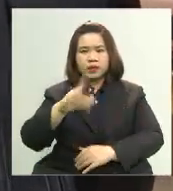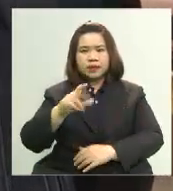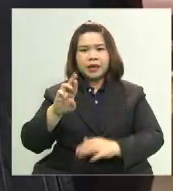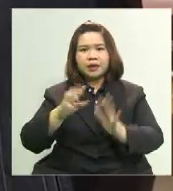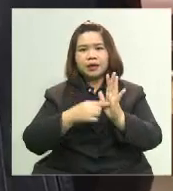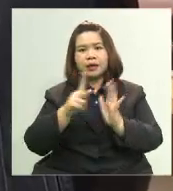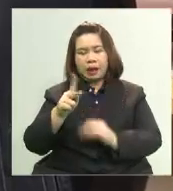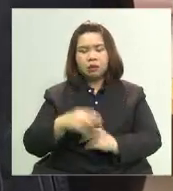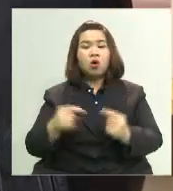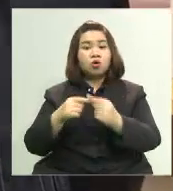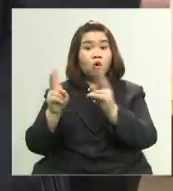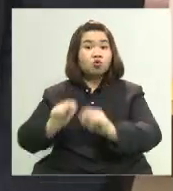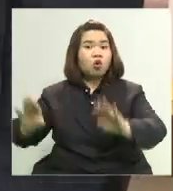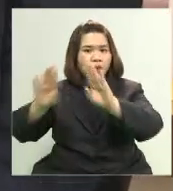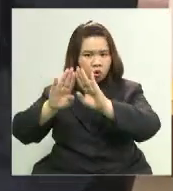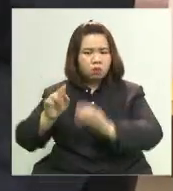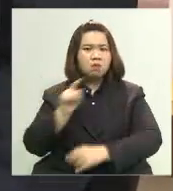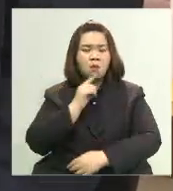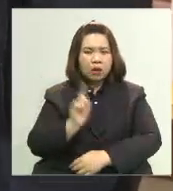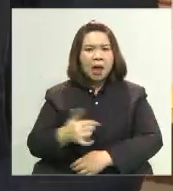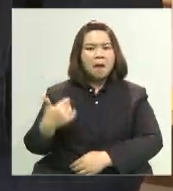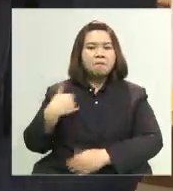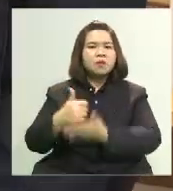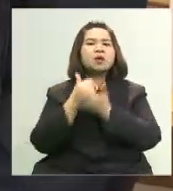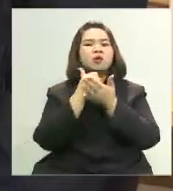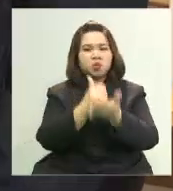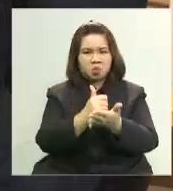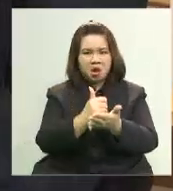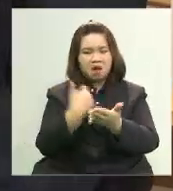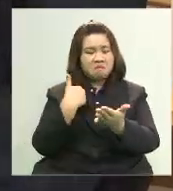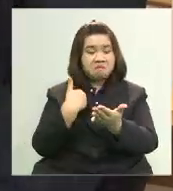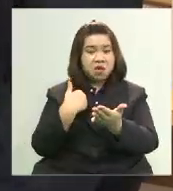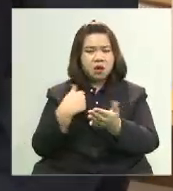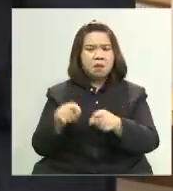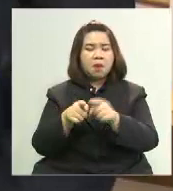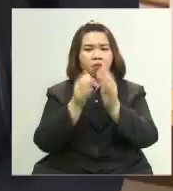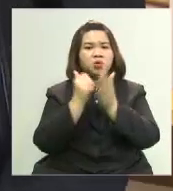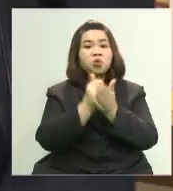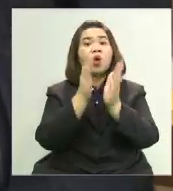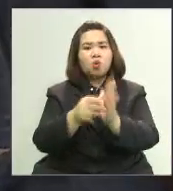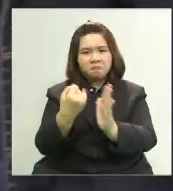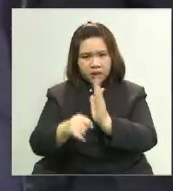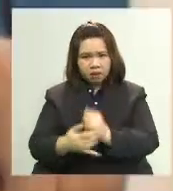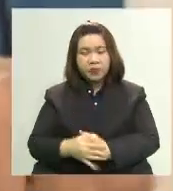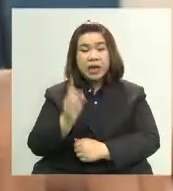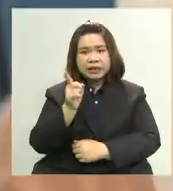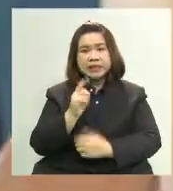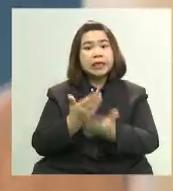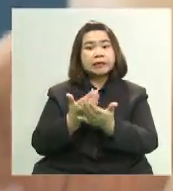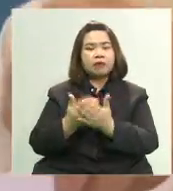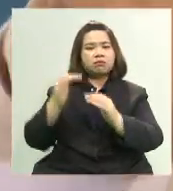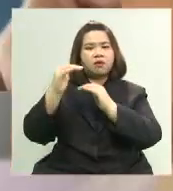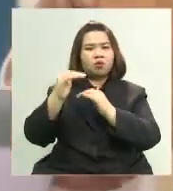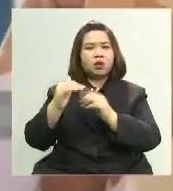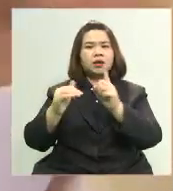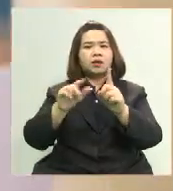ครบาลธรรมศาลาจากกรณีที่ช่วยเหลือคดีจำนวนเงินเนี่ยนะคะเวลาที่เขาจะช่วยเหลือเขาบอกจำนวนเงินอยู่